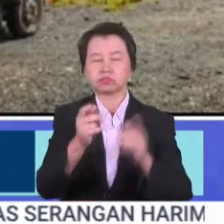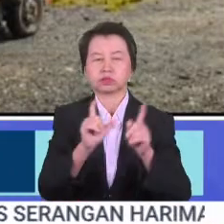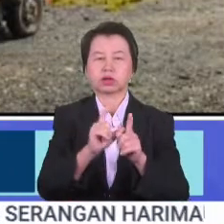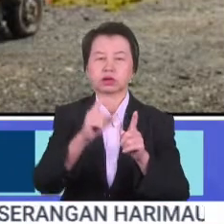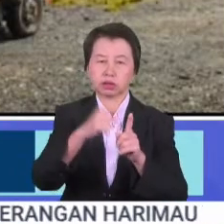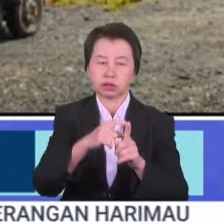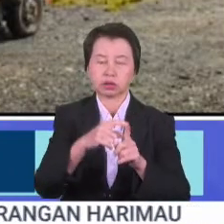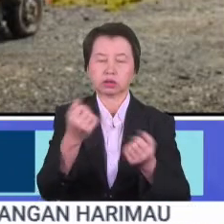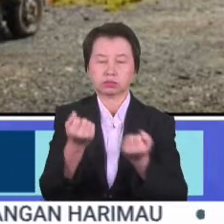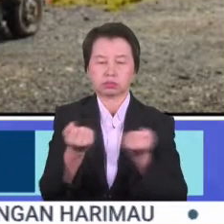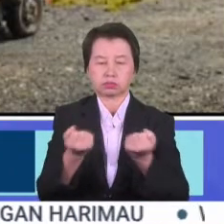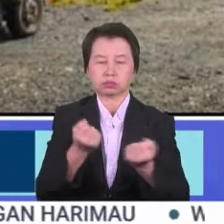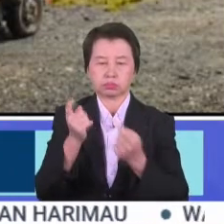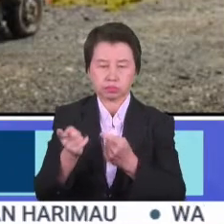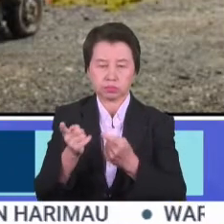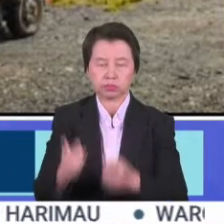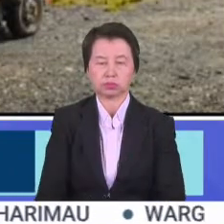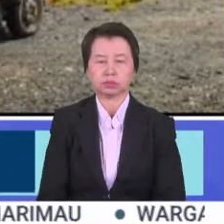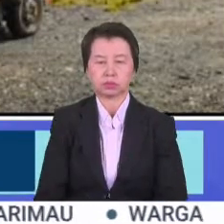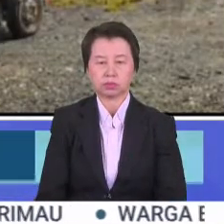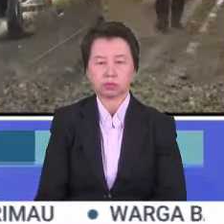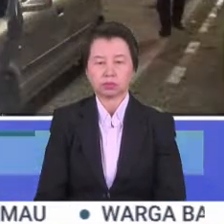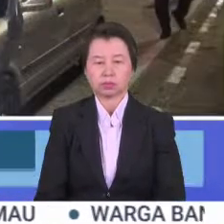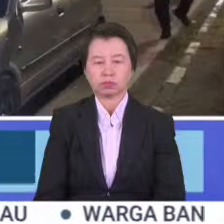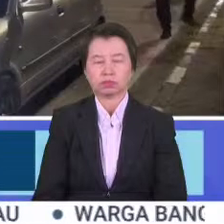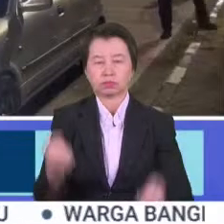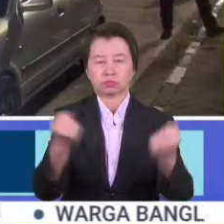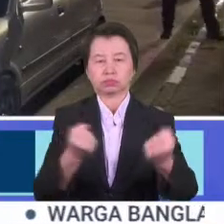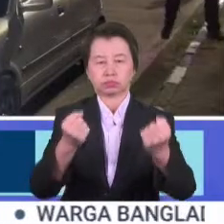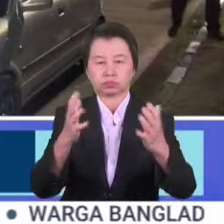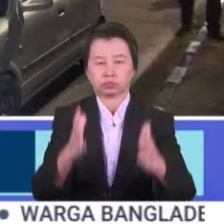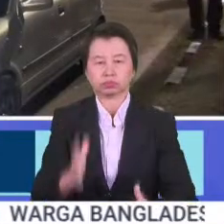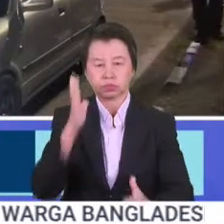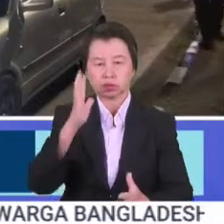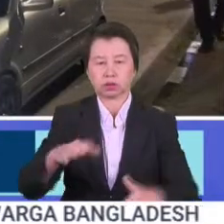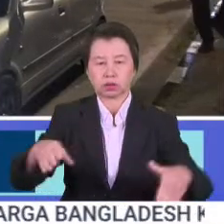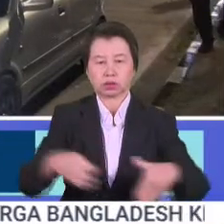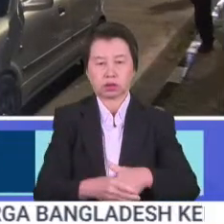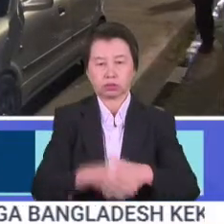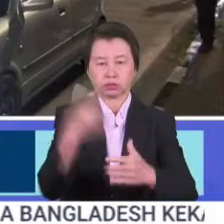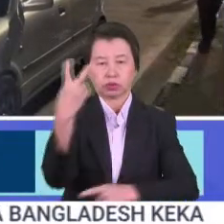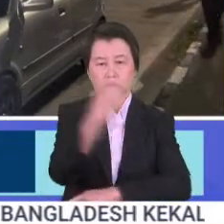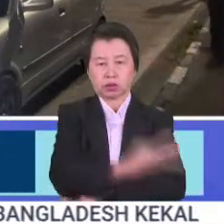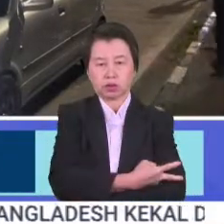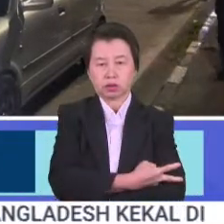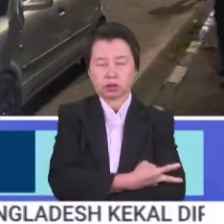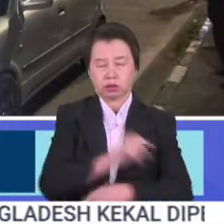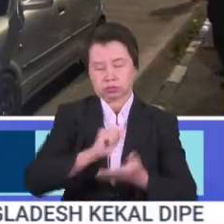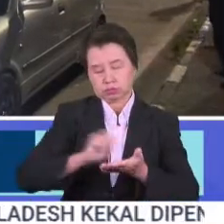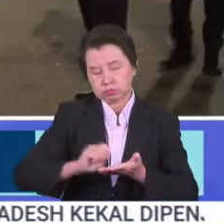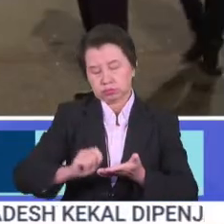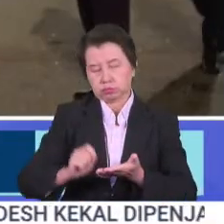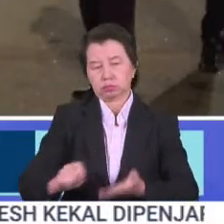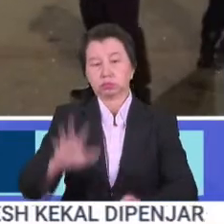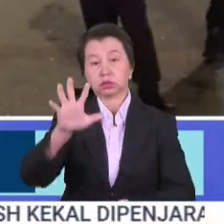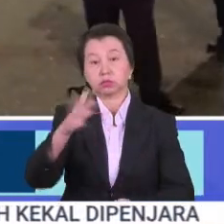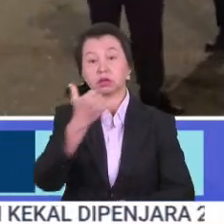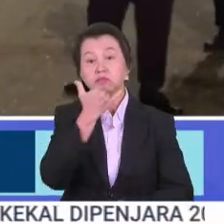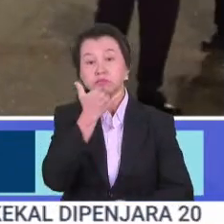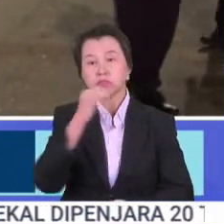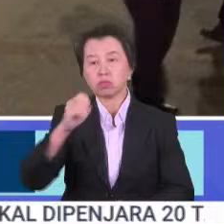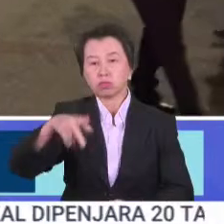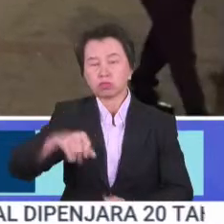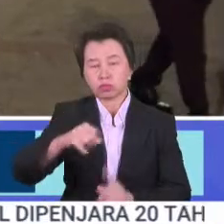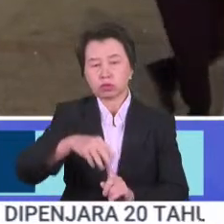teknikal pada kenderaan. Seorang pemandu yang bakal berkahwin 2 hari lagi disaman dengan 5 kesalahan dalam